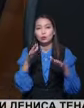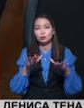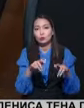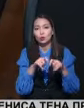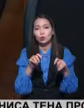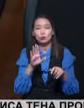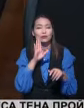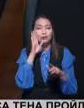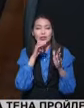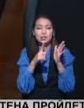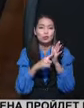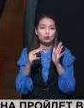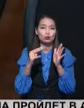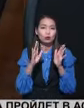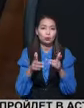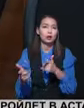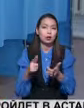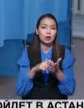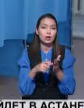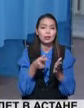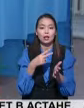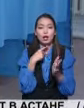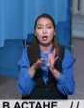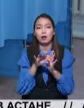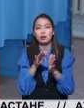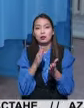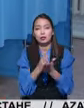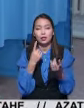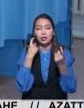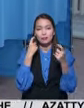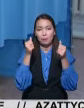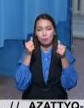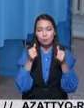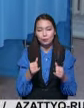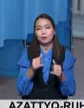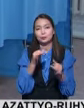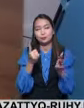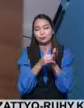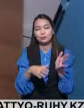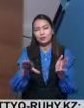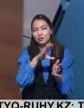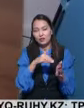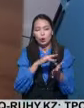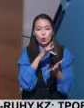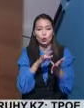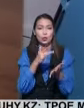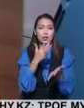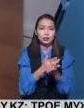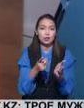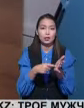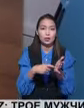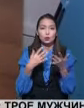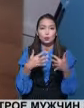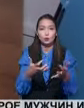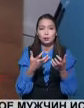7 часов утра. Уже готовы кабинки для голосования. Информационные баннеры и плакаты установлены по всему городу. Карагандинцы уже